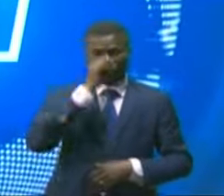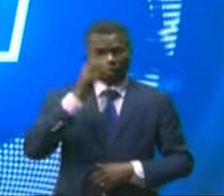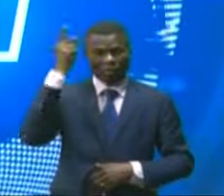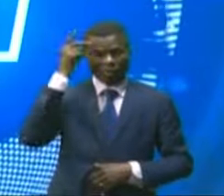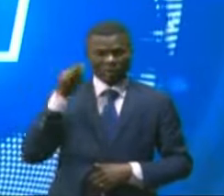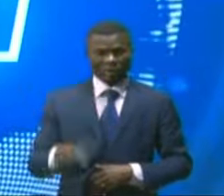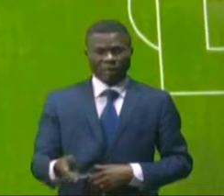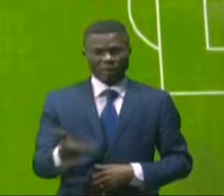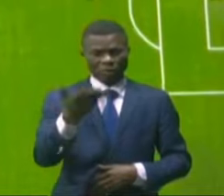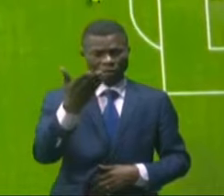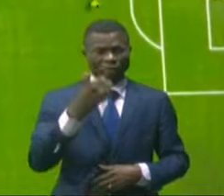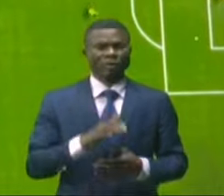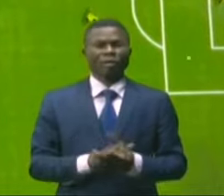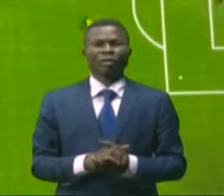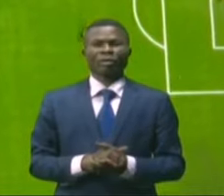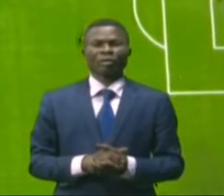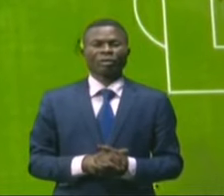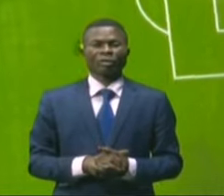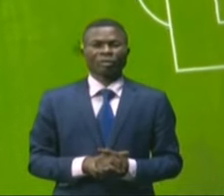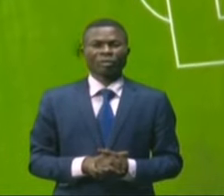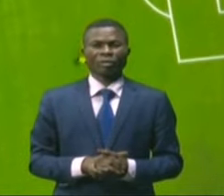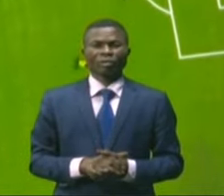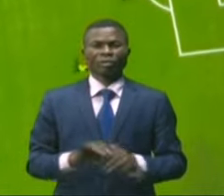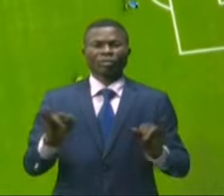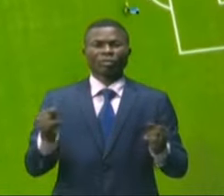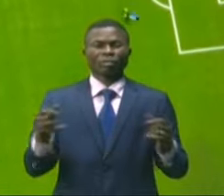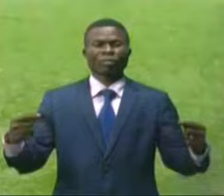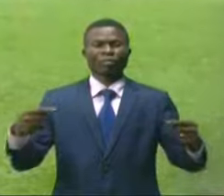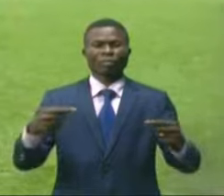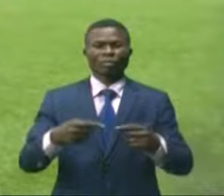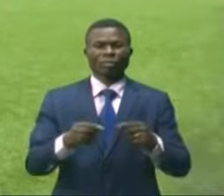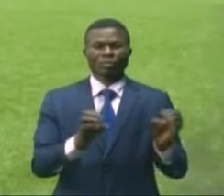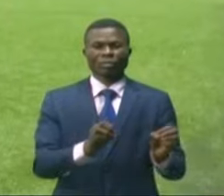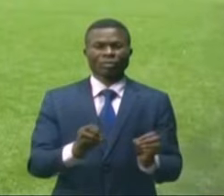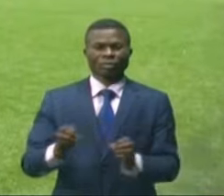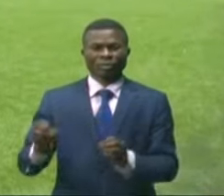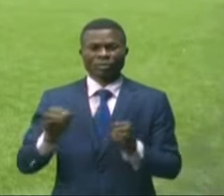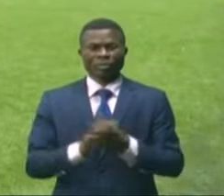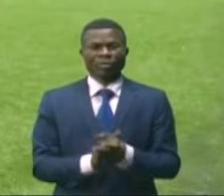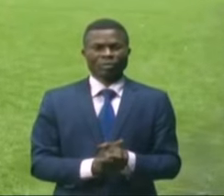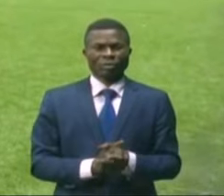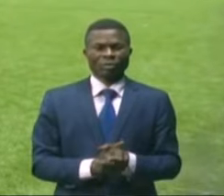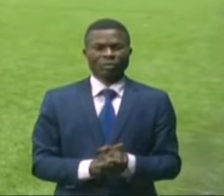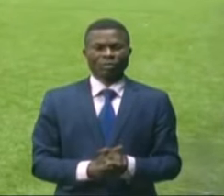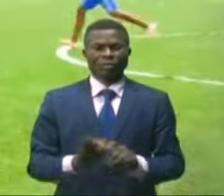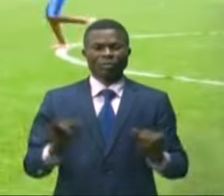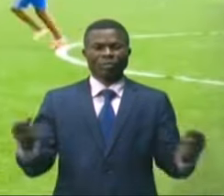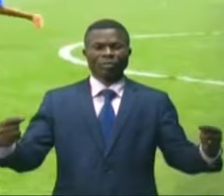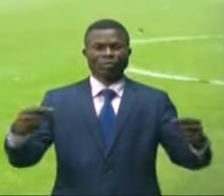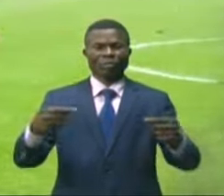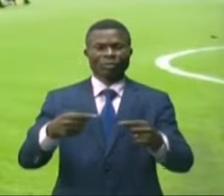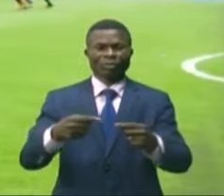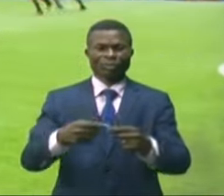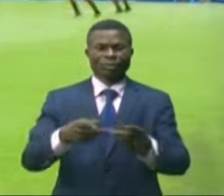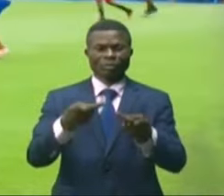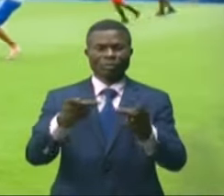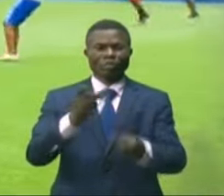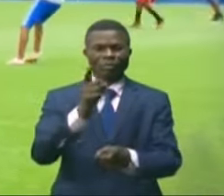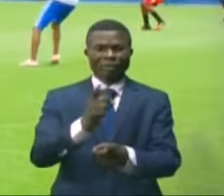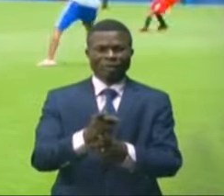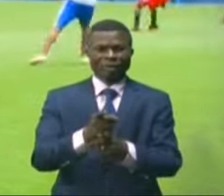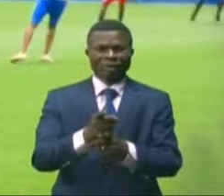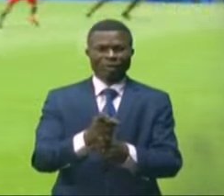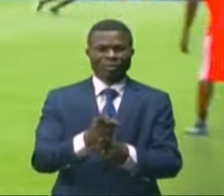capitale. Aujourd'hui, au terrain Bossimbourg, la Kenat Cup a atteint un point culminant avec